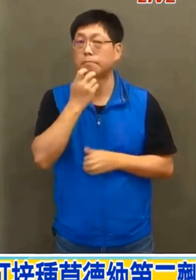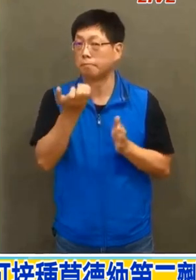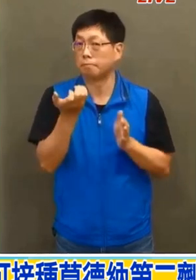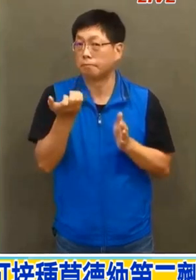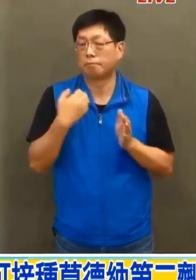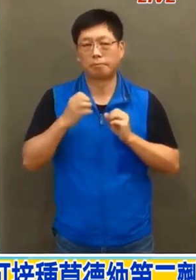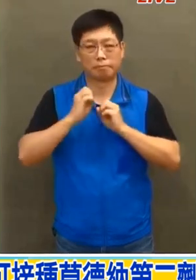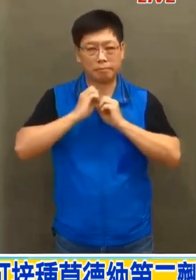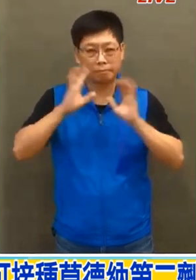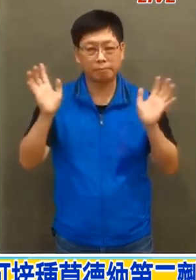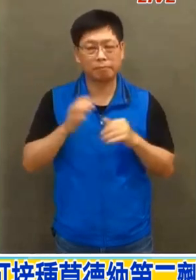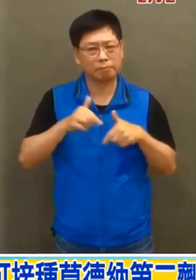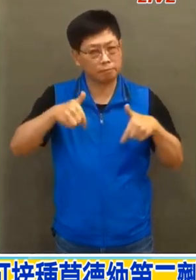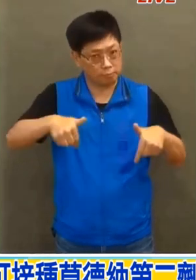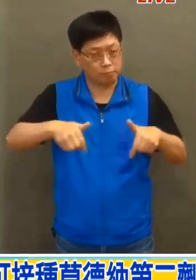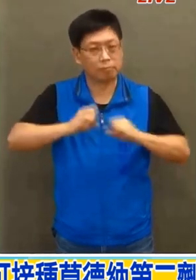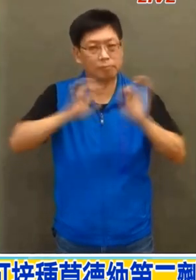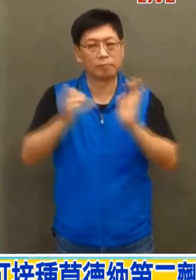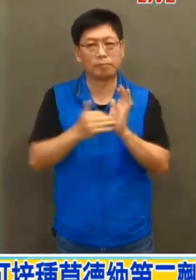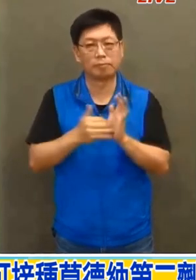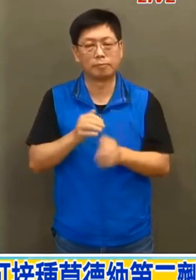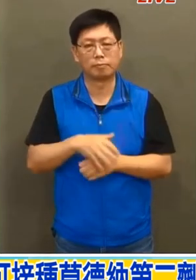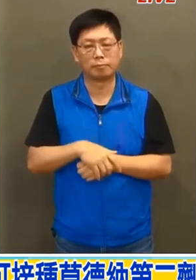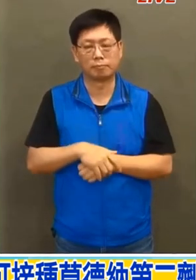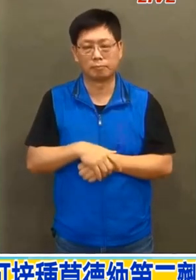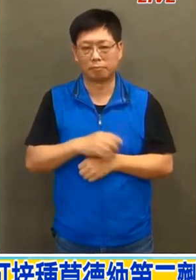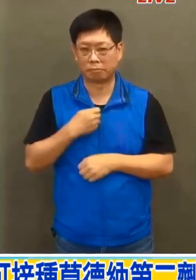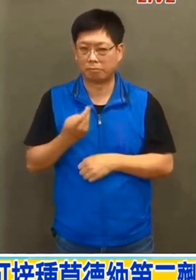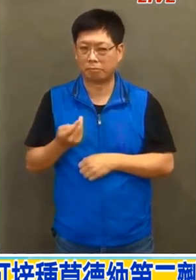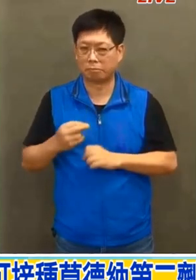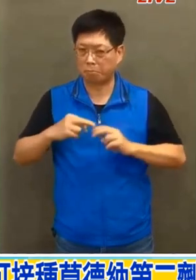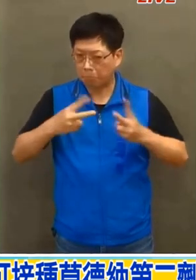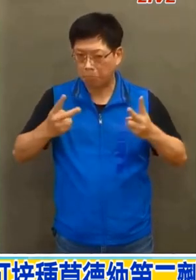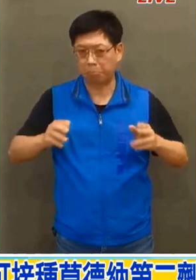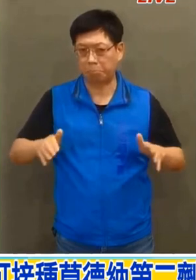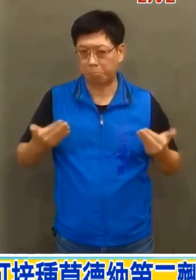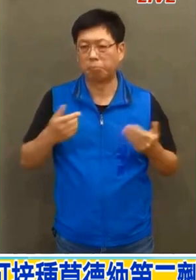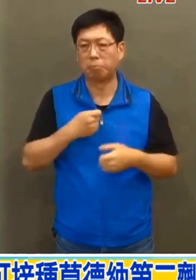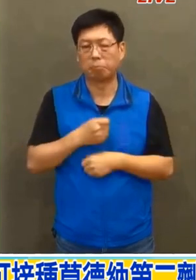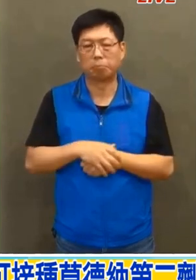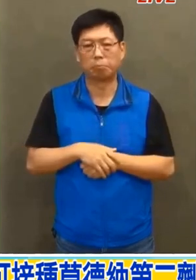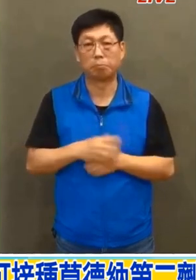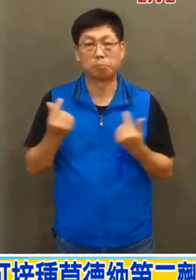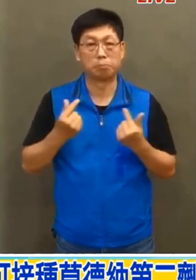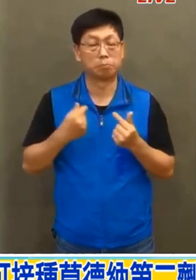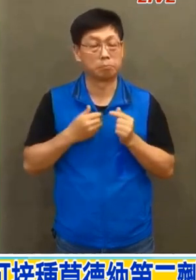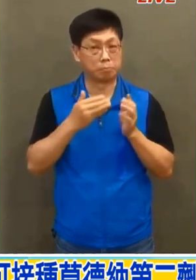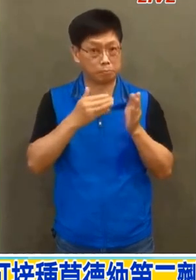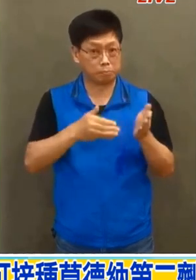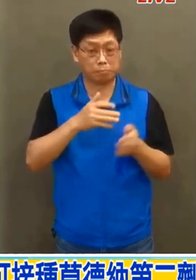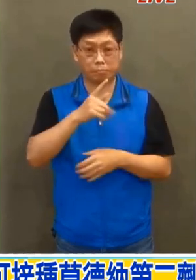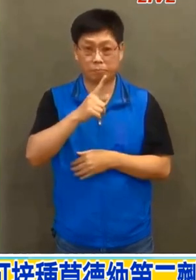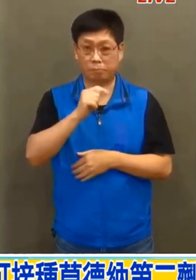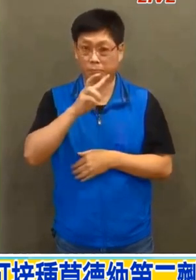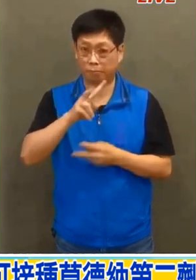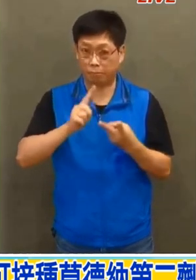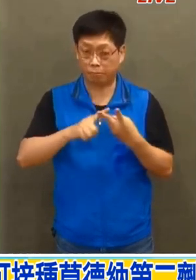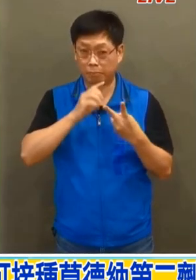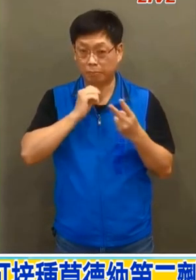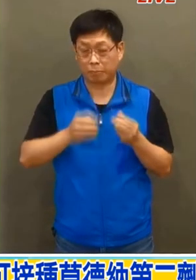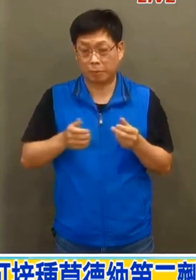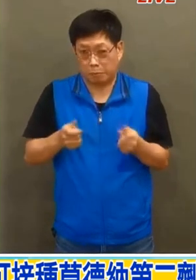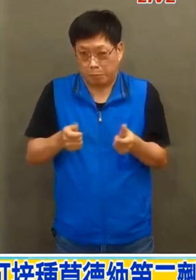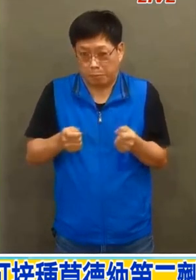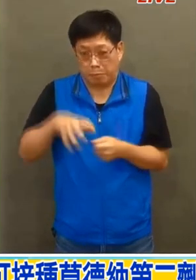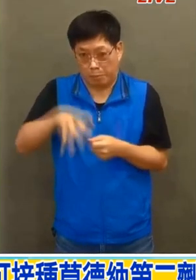刚才下午宣布要朝松绑的方向，尤其针对 KTV、 电子游戏场